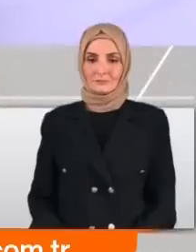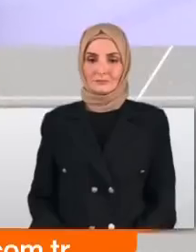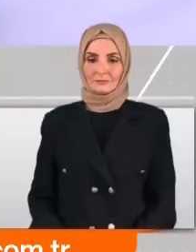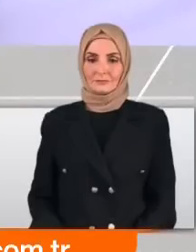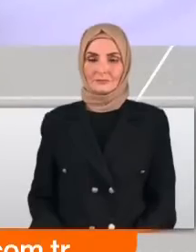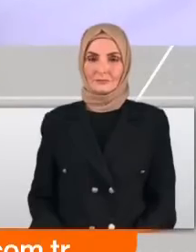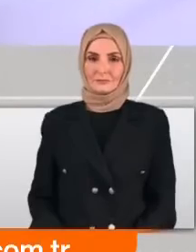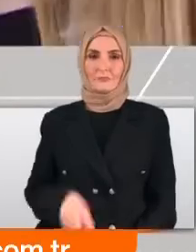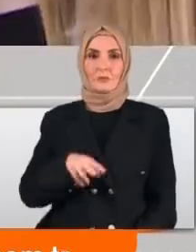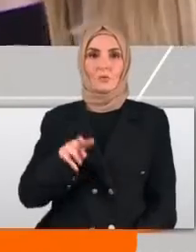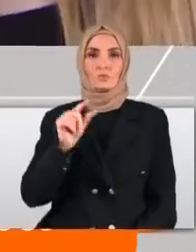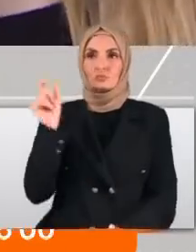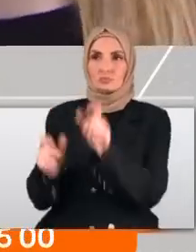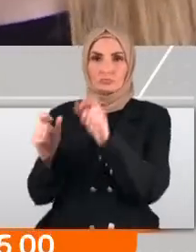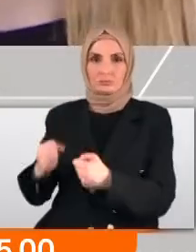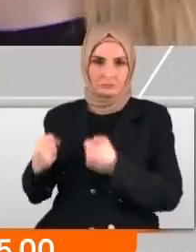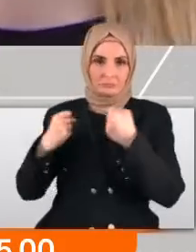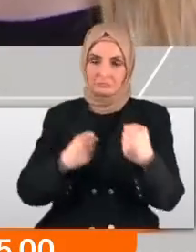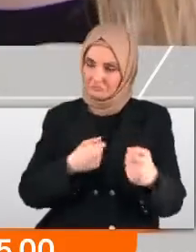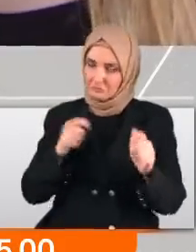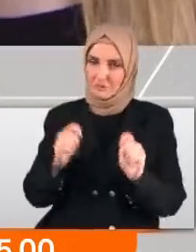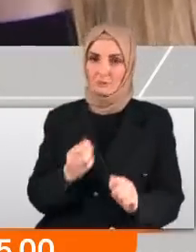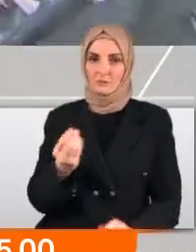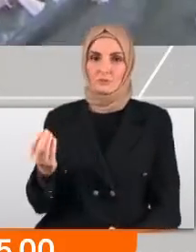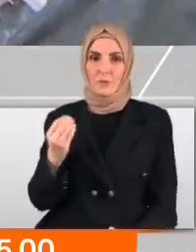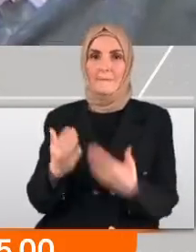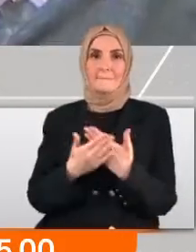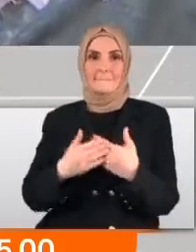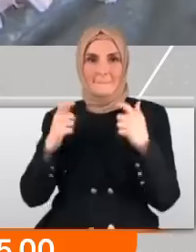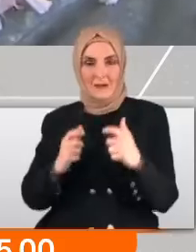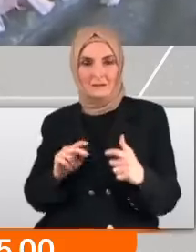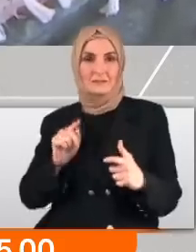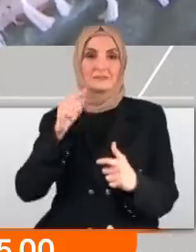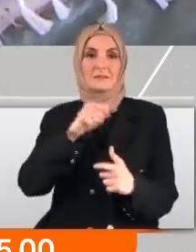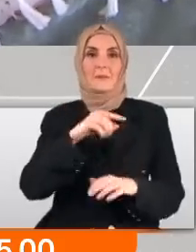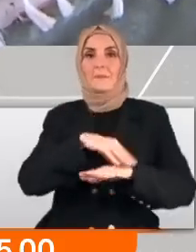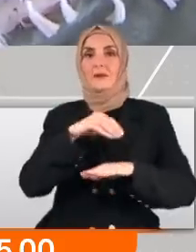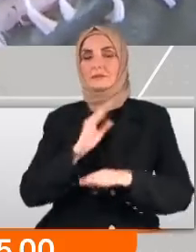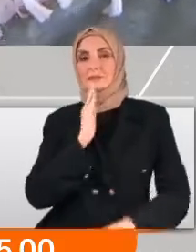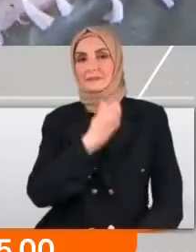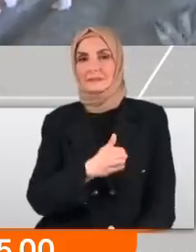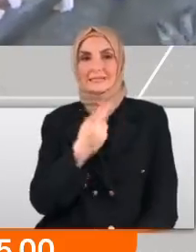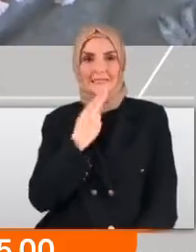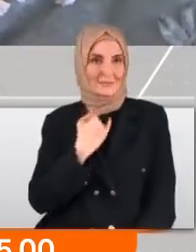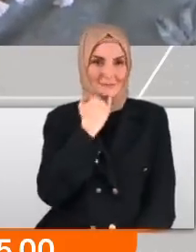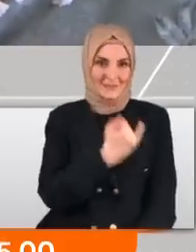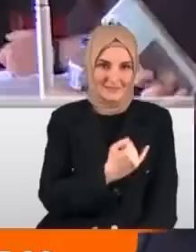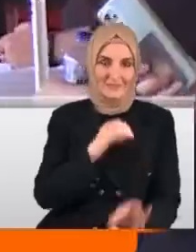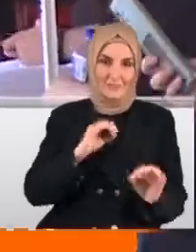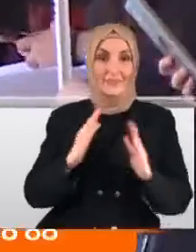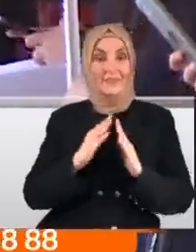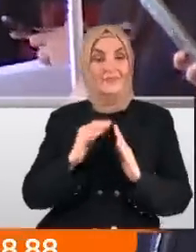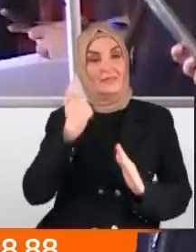Bayağı bir yolcu getirdim oy için. Ben Maraş'tan Mardin'e gideceğim oy kullanmak için. Kızıma gelmiştim. Evime gidip oyumu kullanacağım. Yolculuk